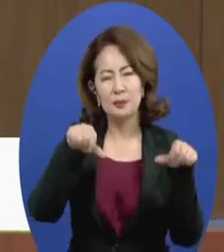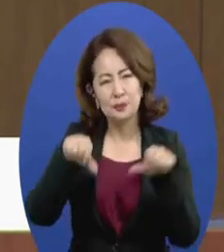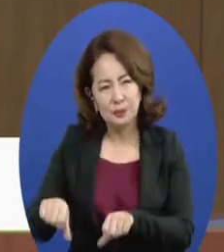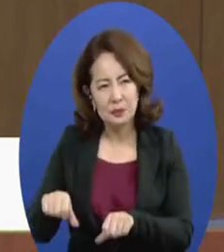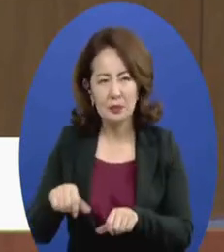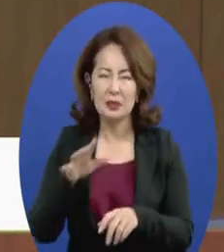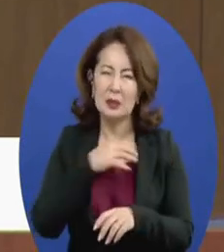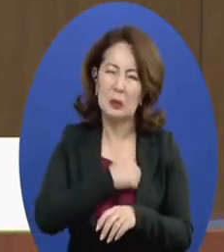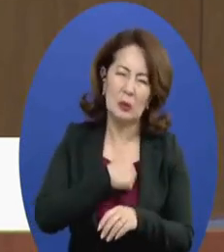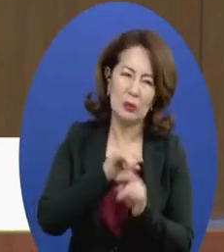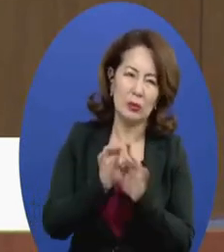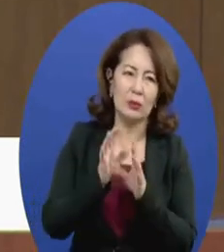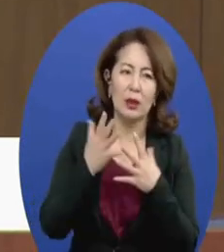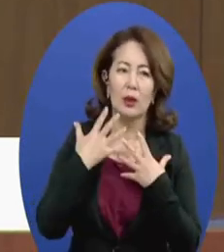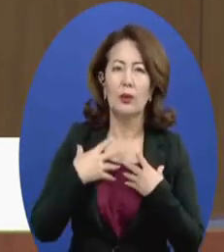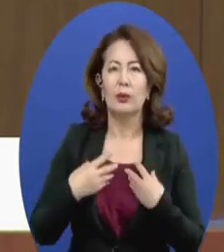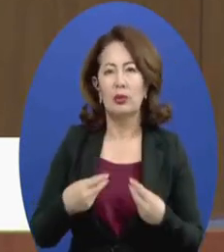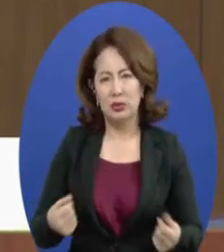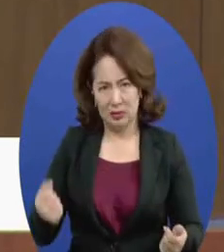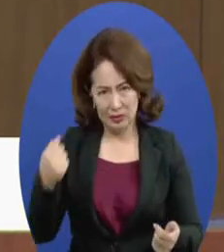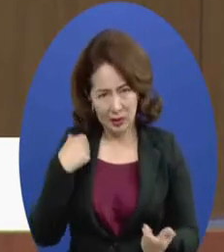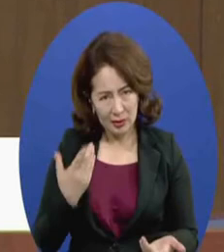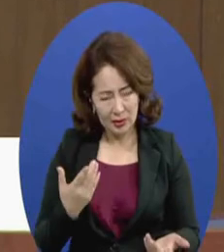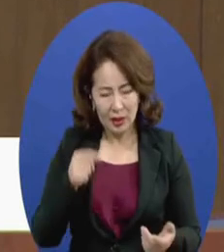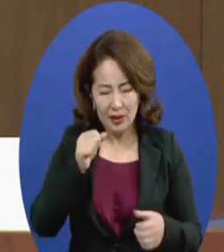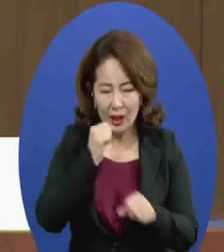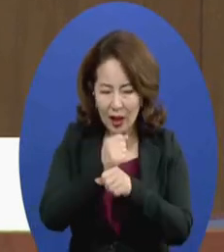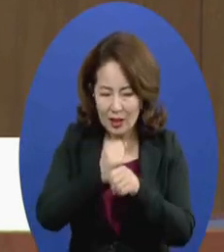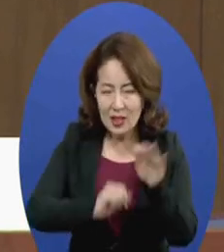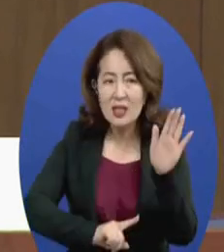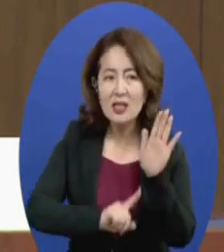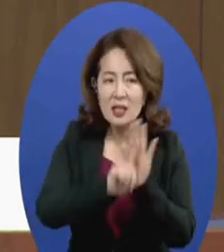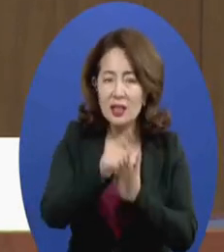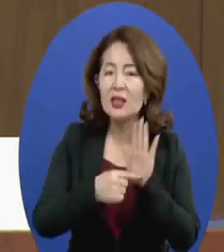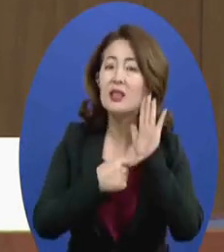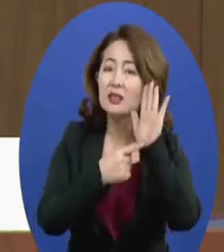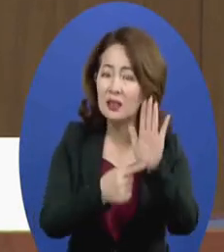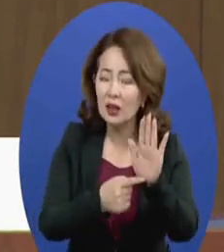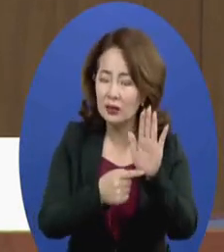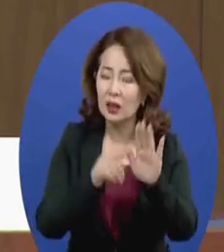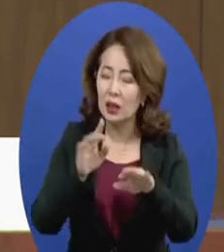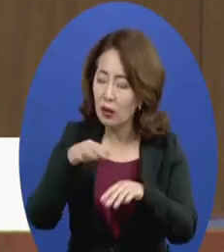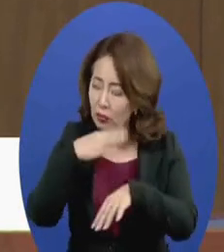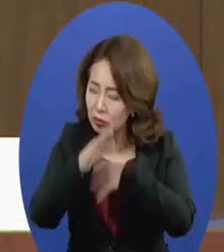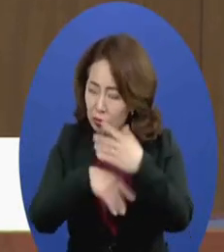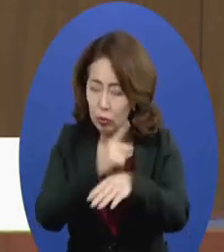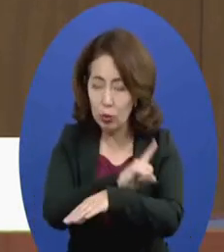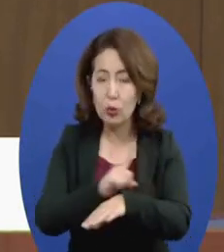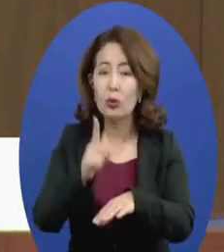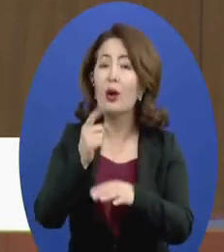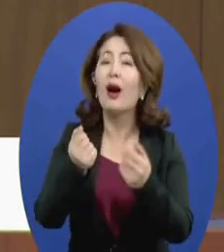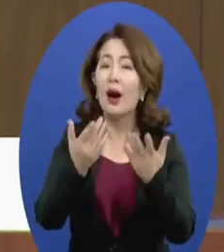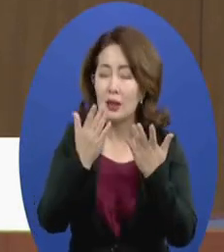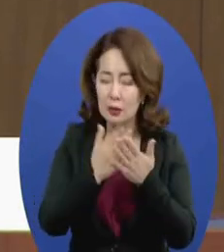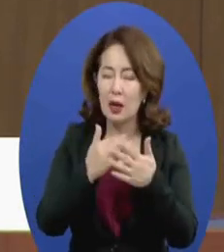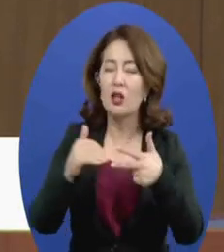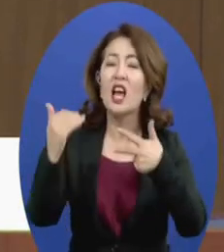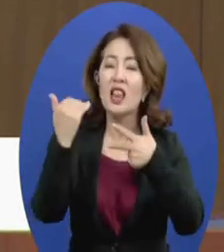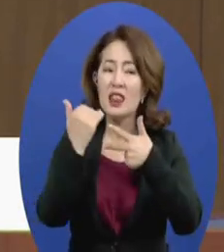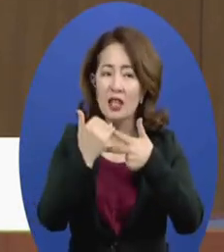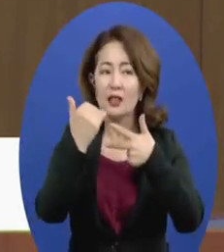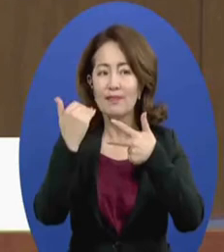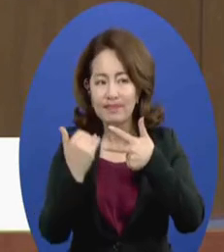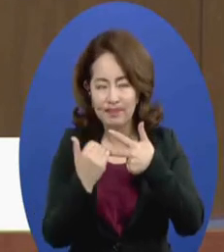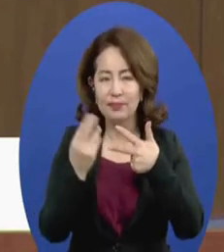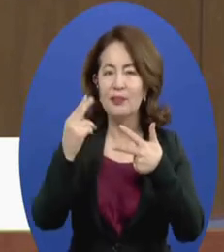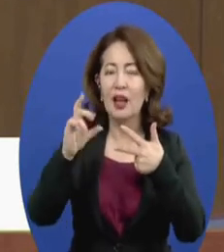уур бухимдлаас сална. Тэгээ энэ ажлын эхлэлийг бид нар тавилаа, тодорхой үр дүн гарлаа. Тийм учраас дэглэмээ бууруулж байна.